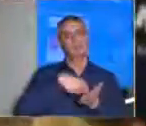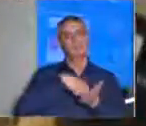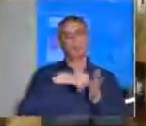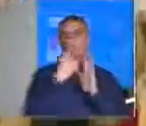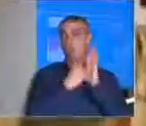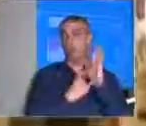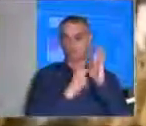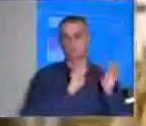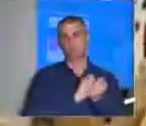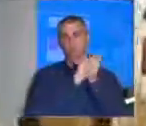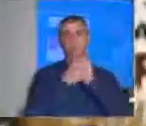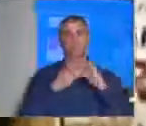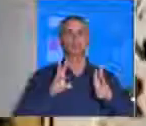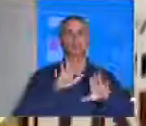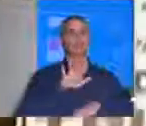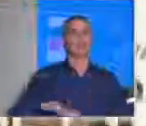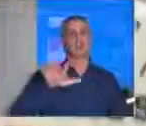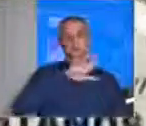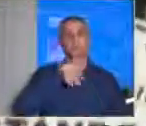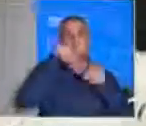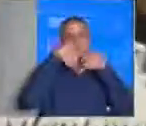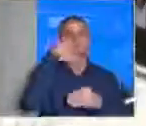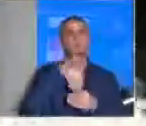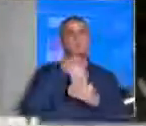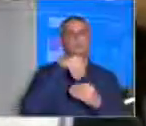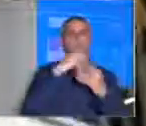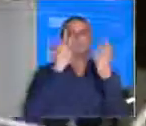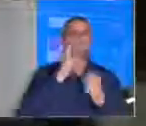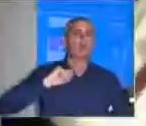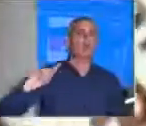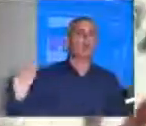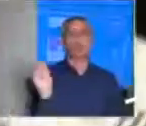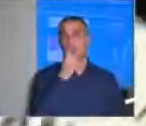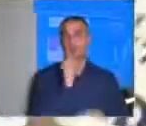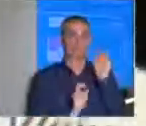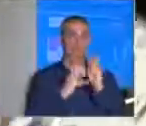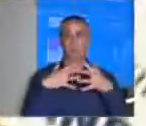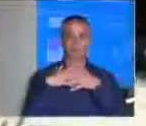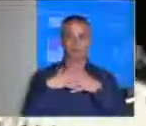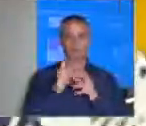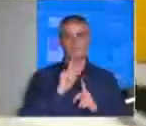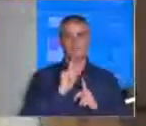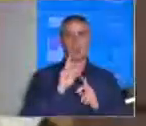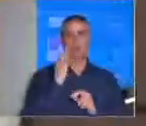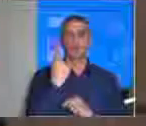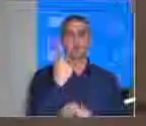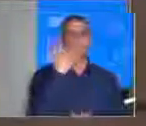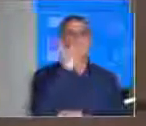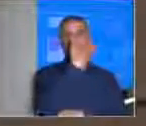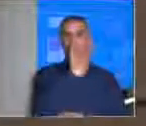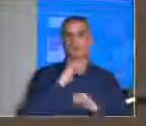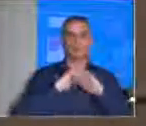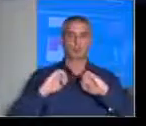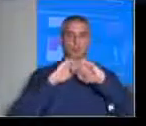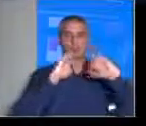לתיקון החוקה למעבר לשיטת בחירות ארצית, שבה יספרו הקולות של כלל אזרחי ארצות הברית ולא של כל מדינה